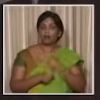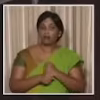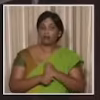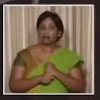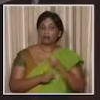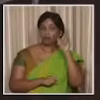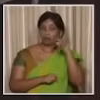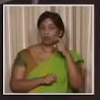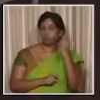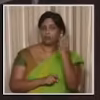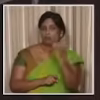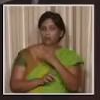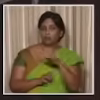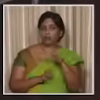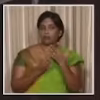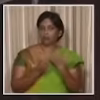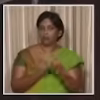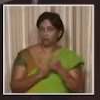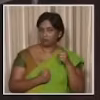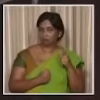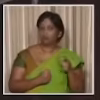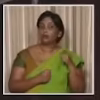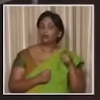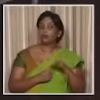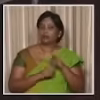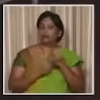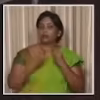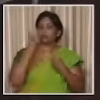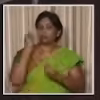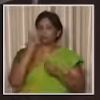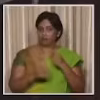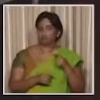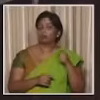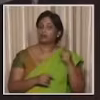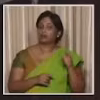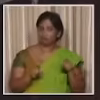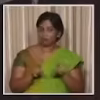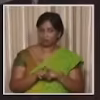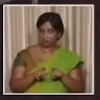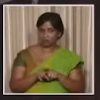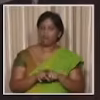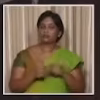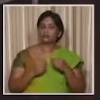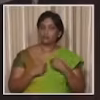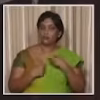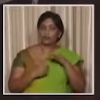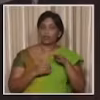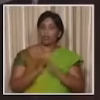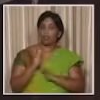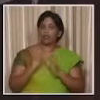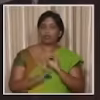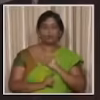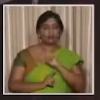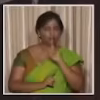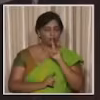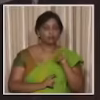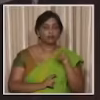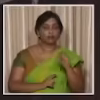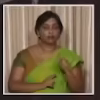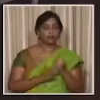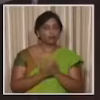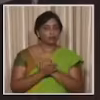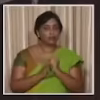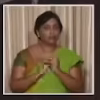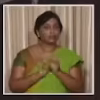ප්‍රබල කීප දෙනෙකුටත් ඉඩම් ලැබිලා තියෙනවා මේ ඉඩම් බෙදා දීලා තියෙනවා ඒ නිසා අපි ඉඩම් ඇමතිතුමාගෙන් ඉල්ලීමක් කරනවා මම මේ